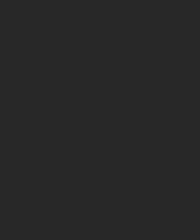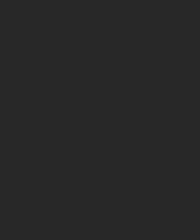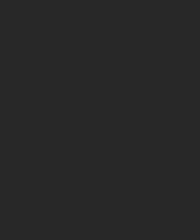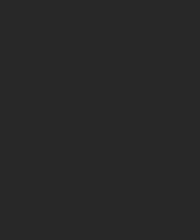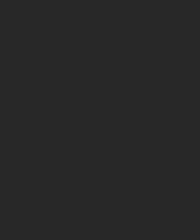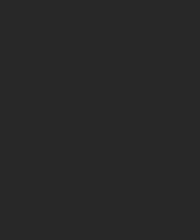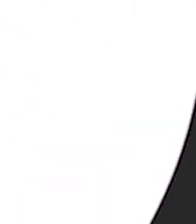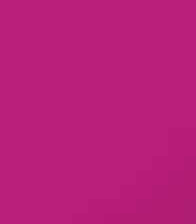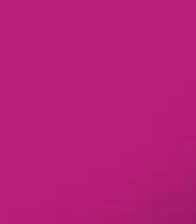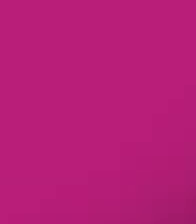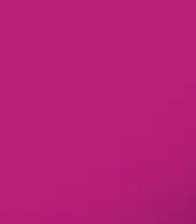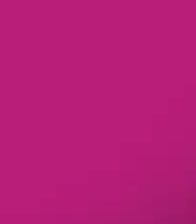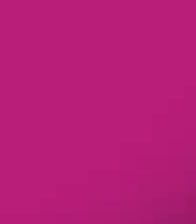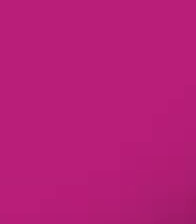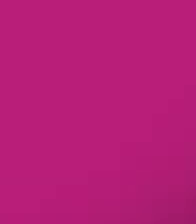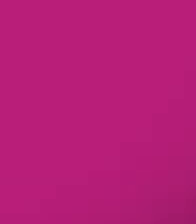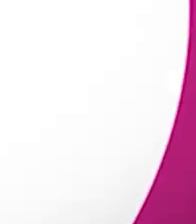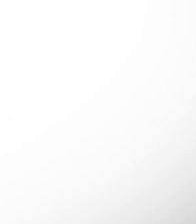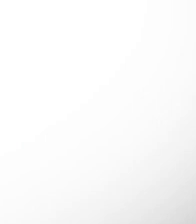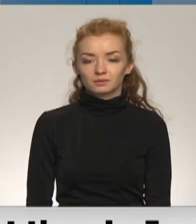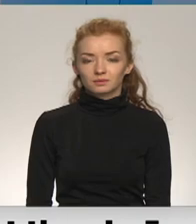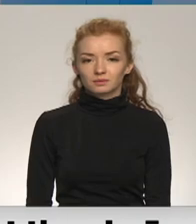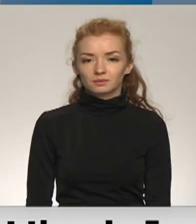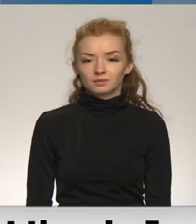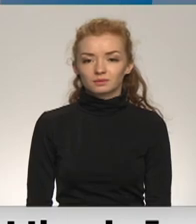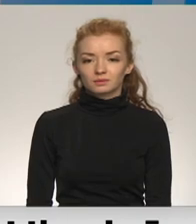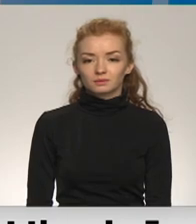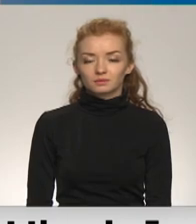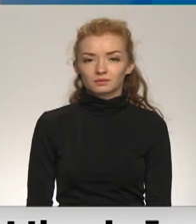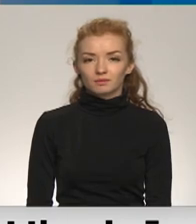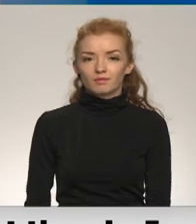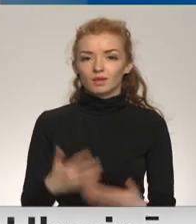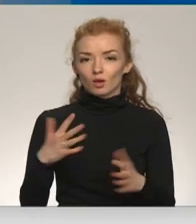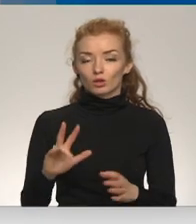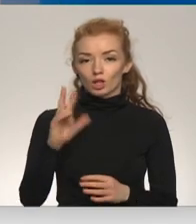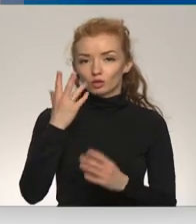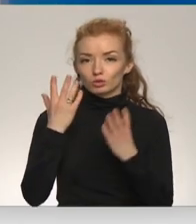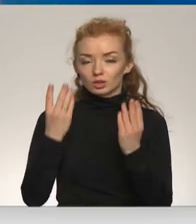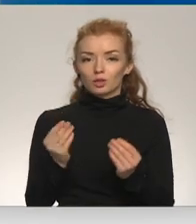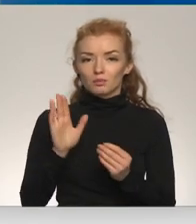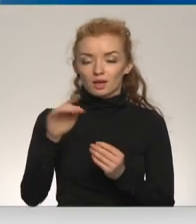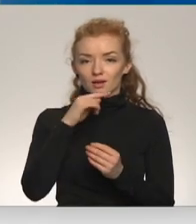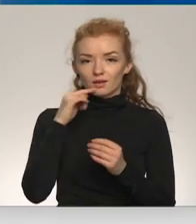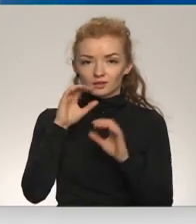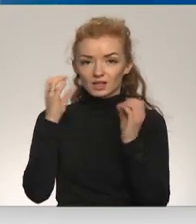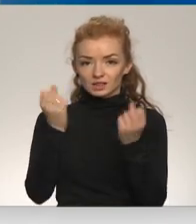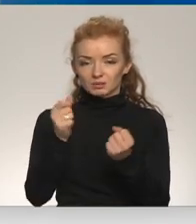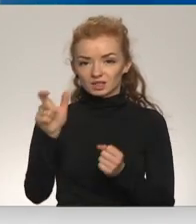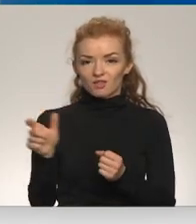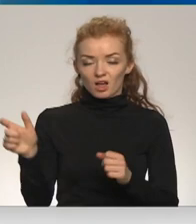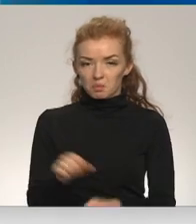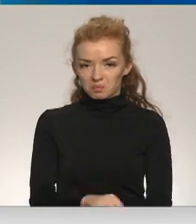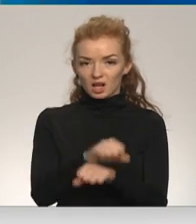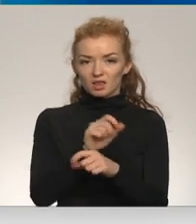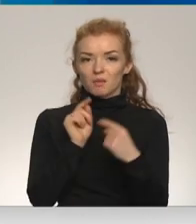Re, viss ēters ir te! Un jau trešo dienu pie Krievijas vēstniecības Rīgā cilvēki piketē